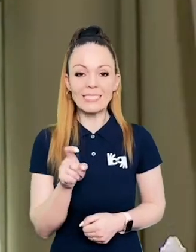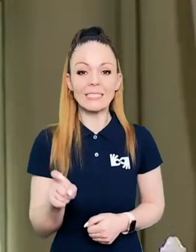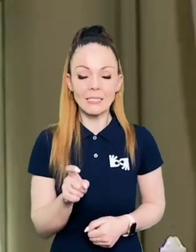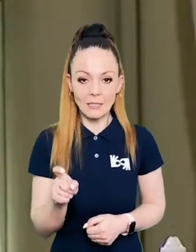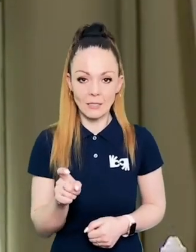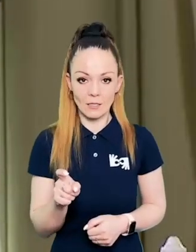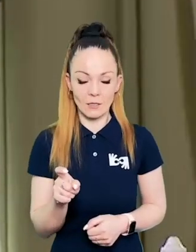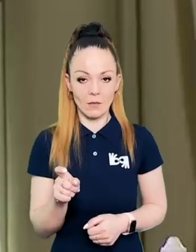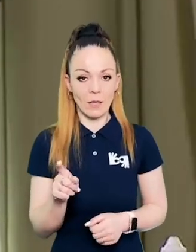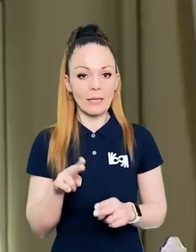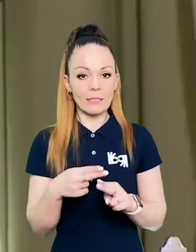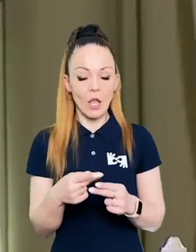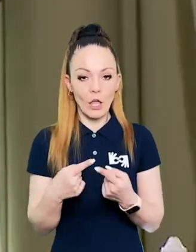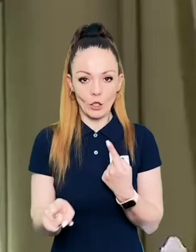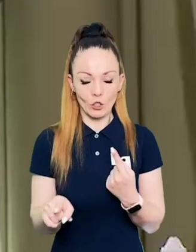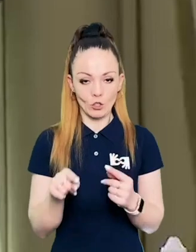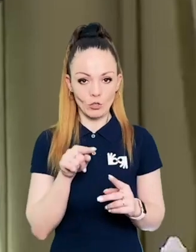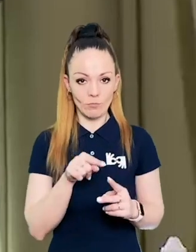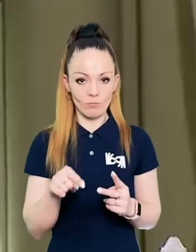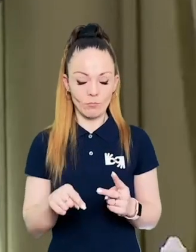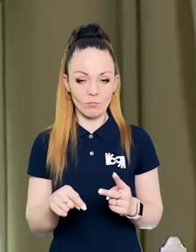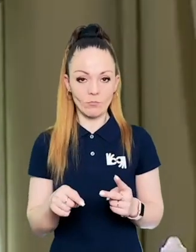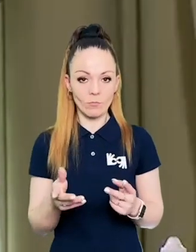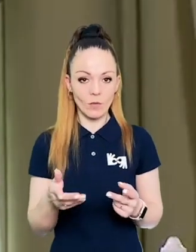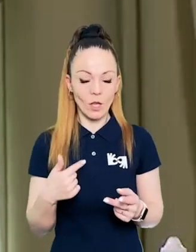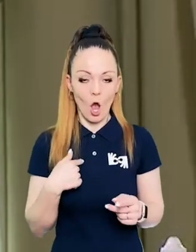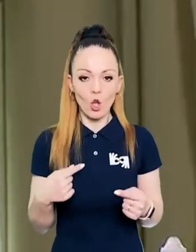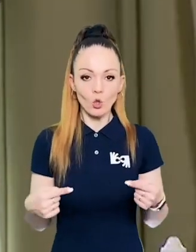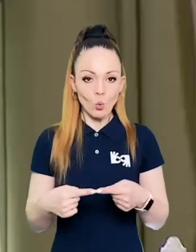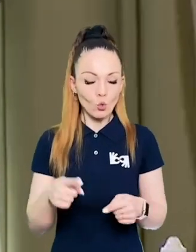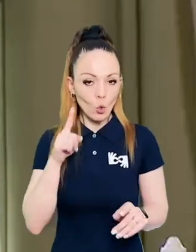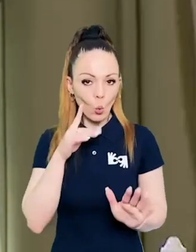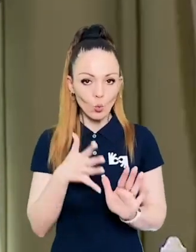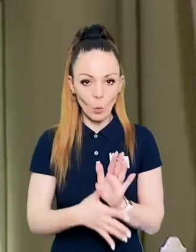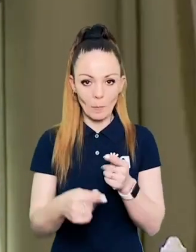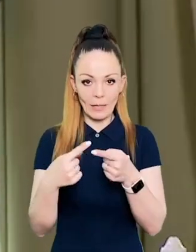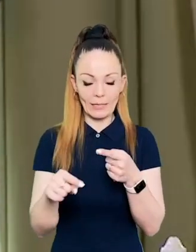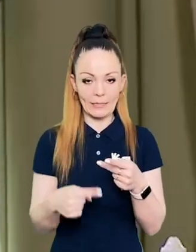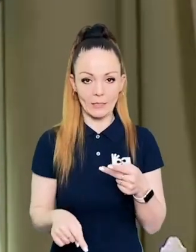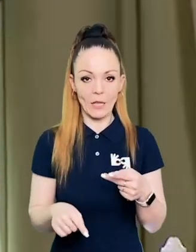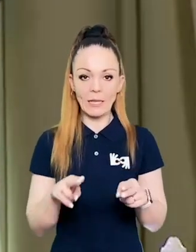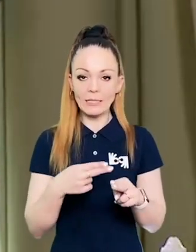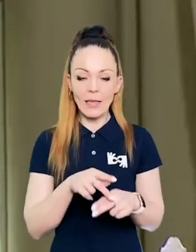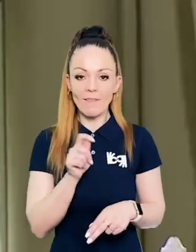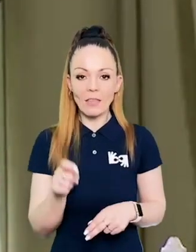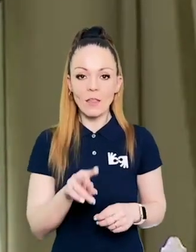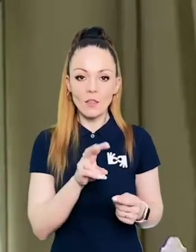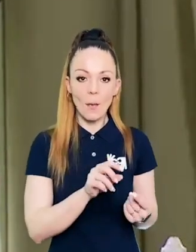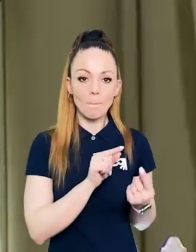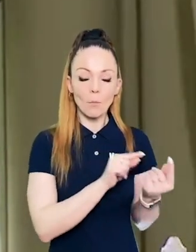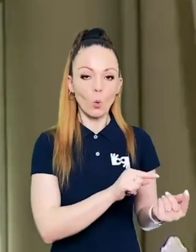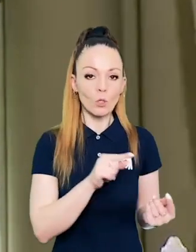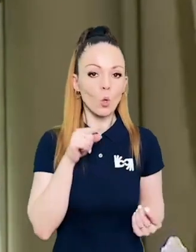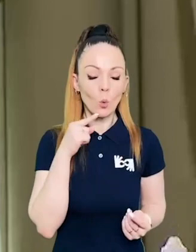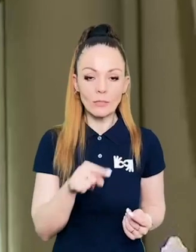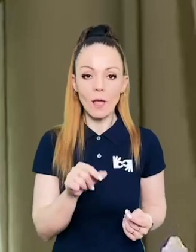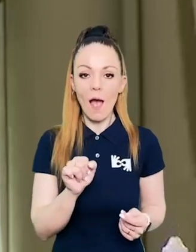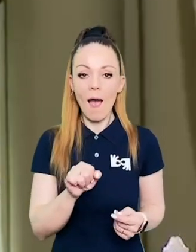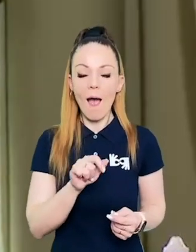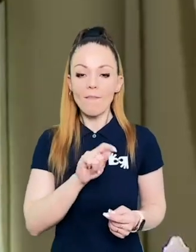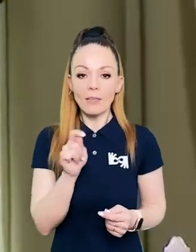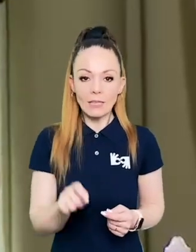Війна з. Це різні речі абсолютно. Я точно собі розумію різницю. Це війна не проти Росії. Війна